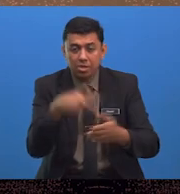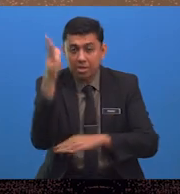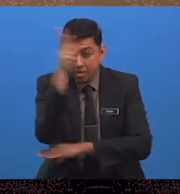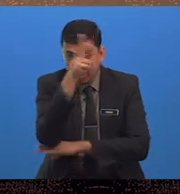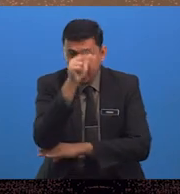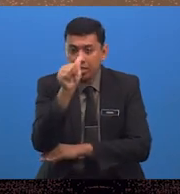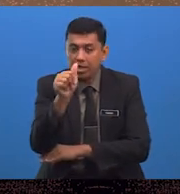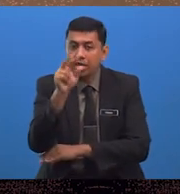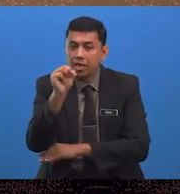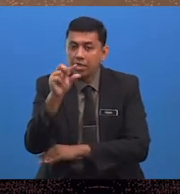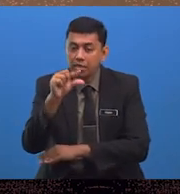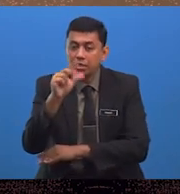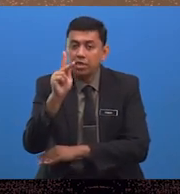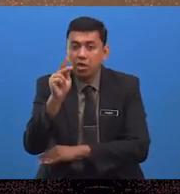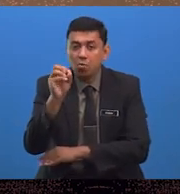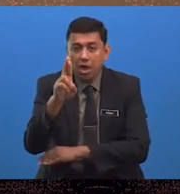Angkor.